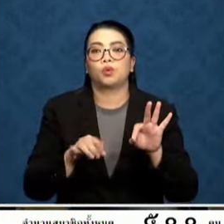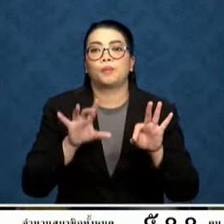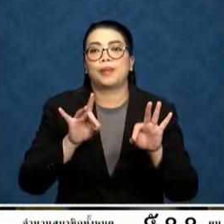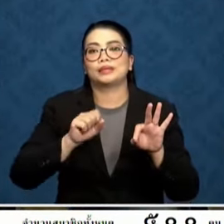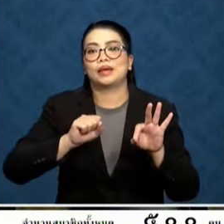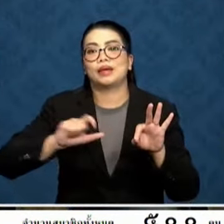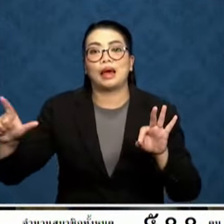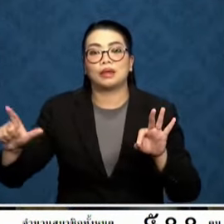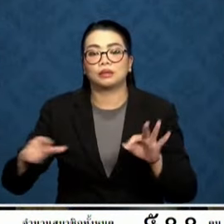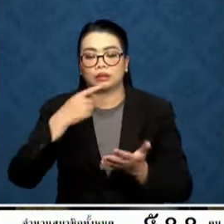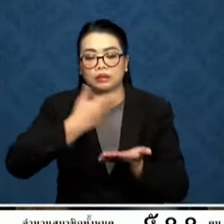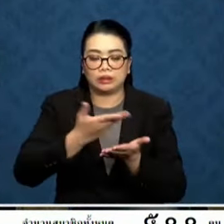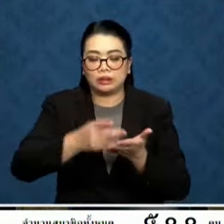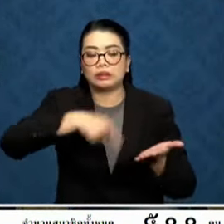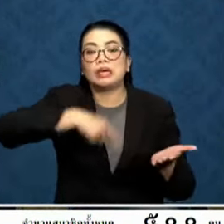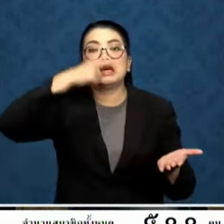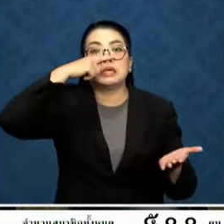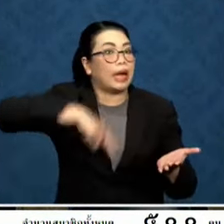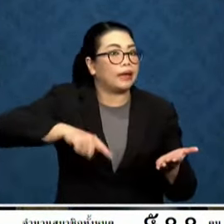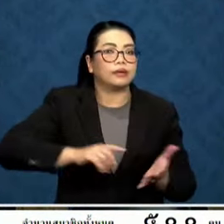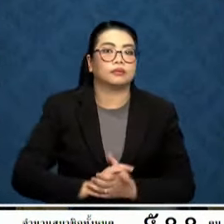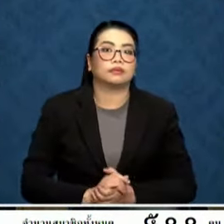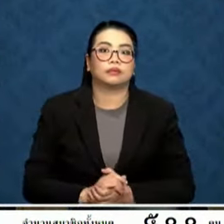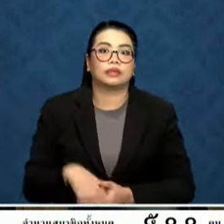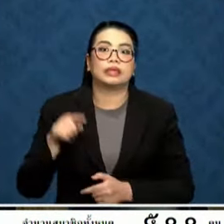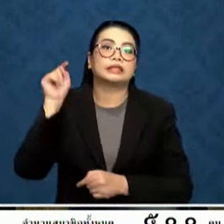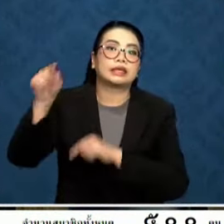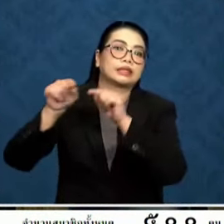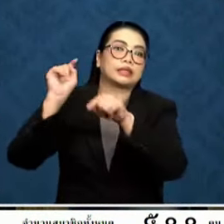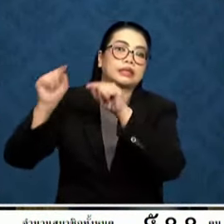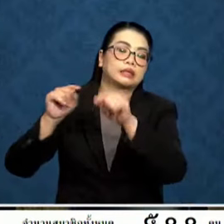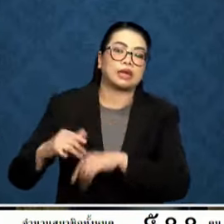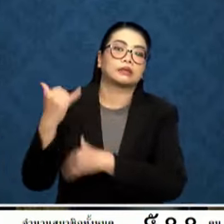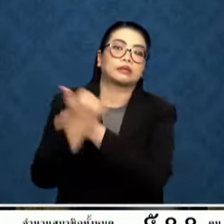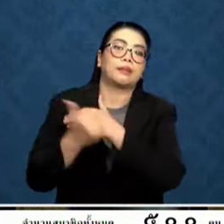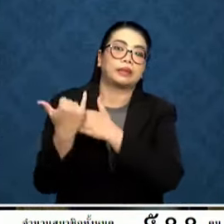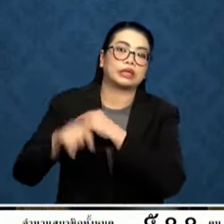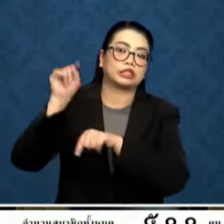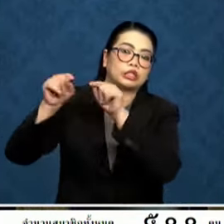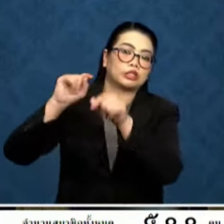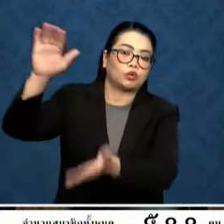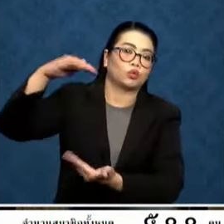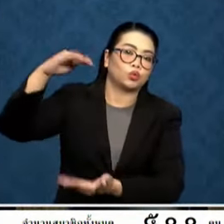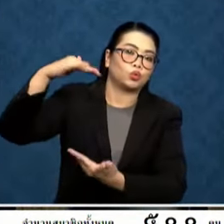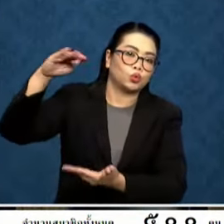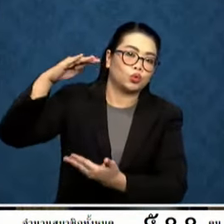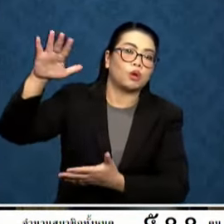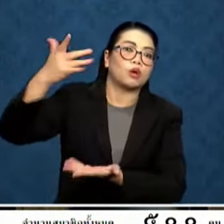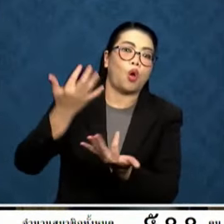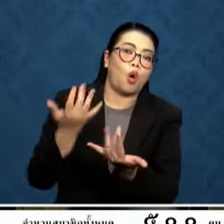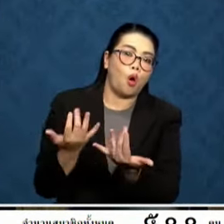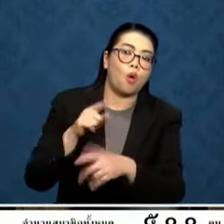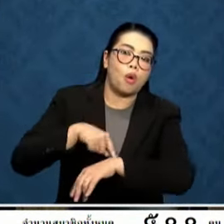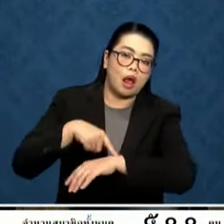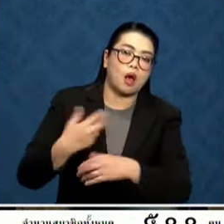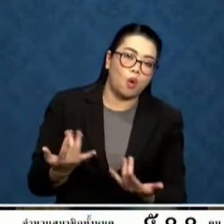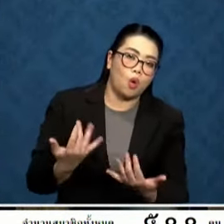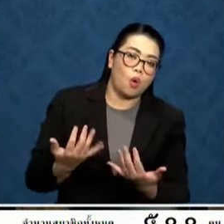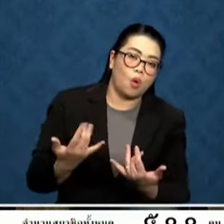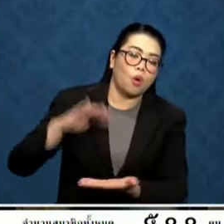บาทซึ่งส่วนแบ่งตลาดตลาดก็กลายเป็นสินค้าราคาถูกจากต่างประเทศมากขึ้นเรื่อยๆ